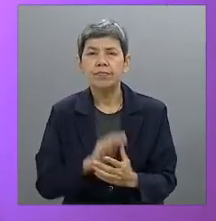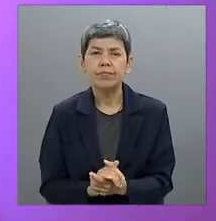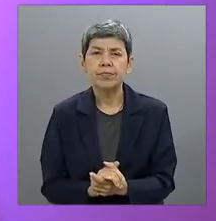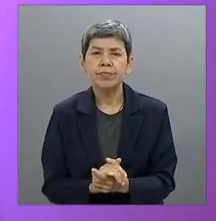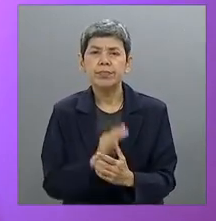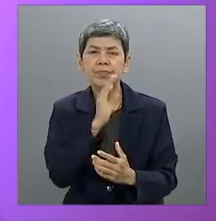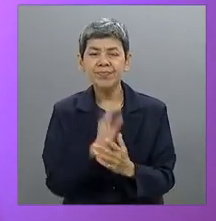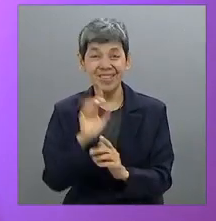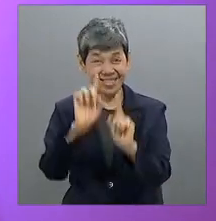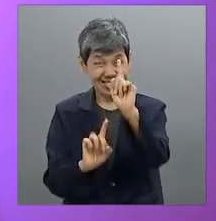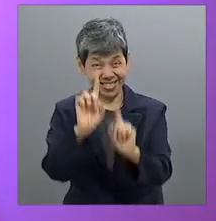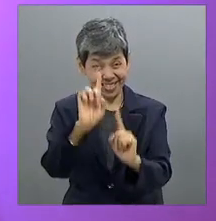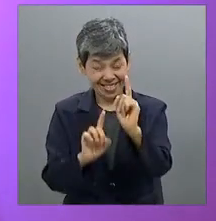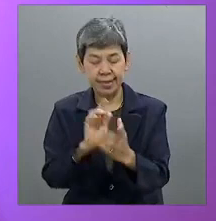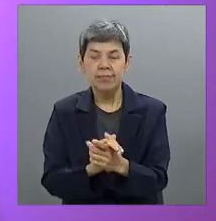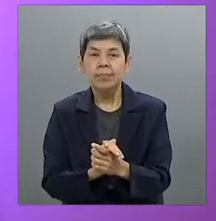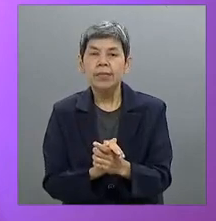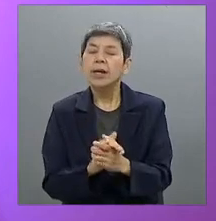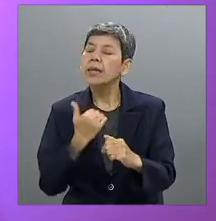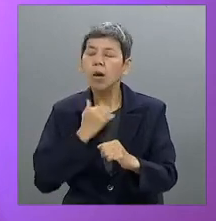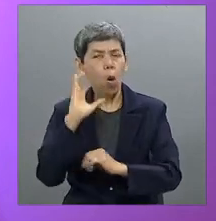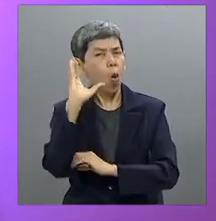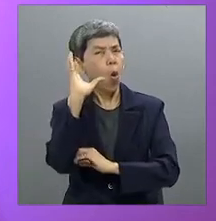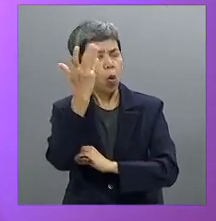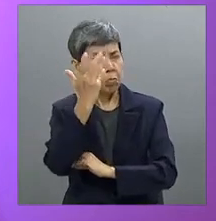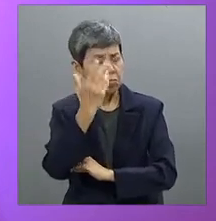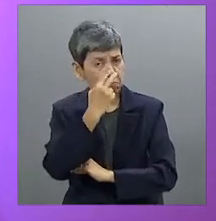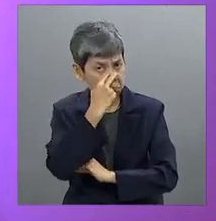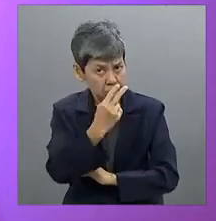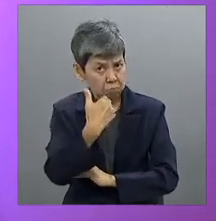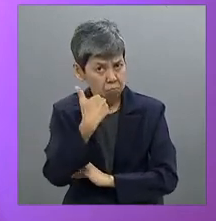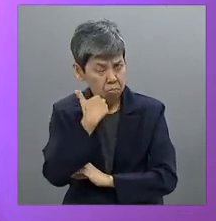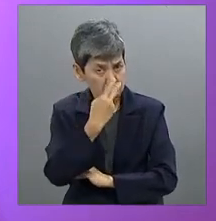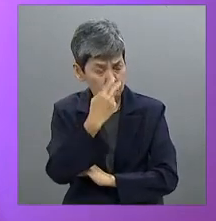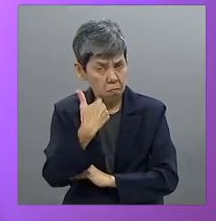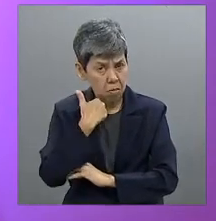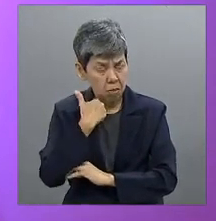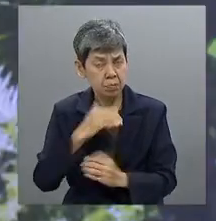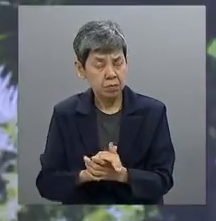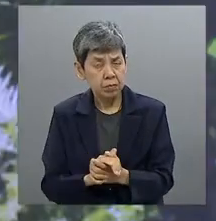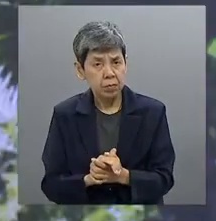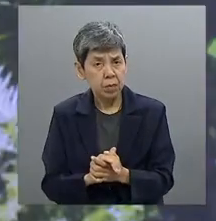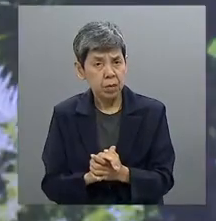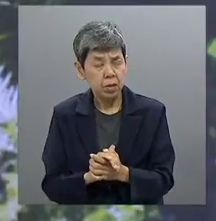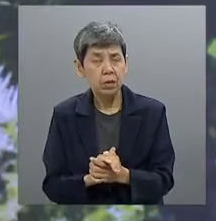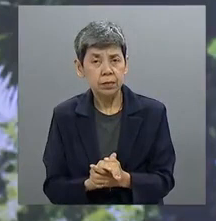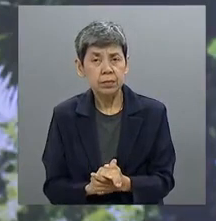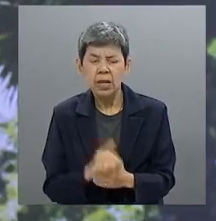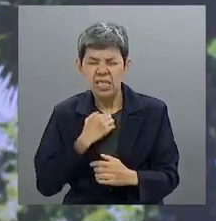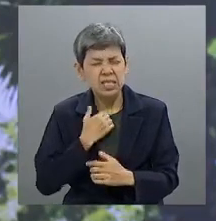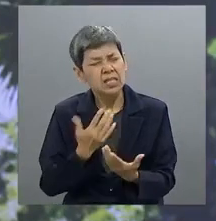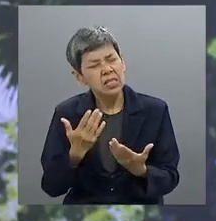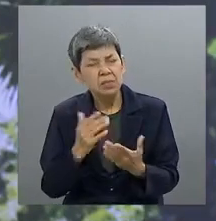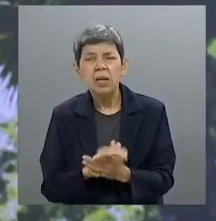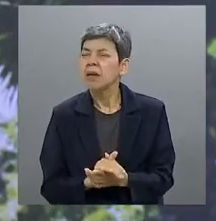หรืออัตราการเกิดเนี่ยทั่วทั้งโลกเนี่ยนะครับมันสามารถเกิดขึ้นได้บ่อยแล้วเกิดขึ้นได้ในหลายๆเคสไหมครับต้องห่วงอะไรขนาดไหน น้อยม